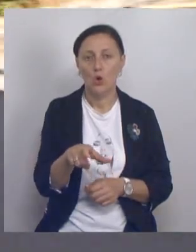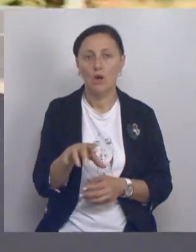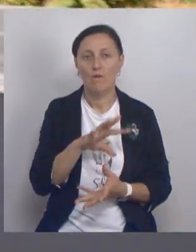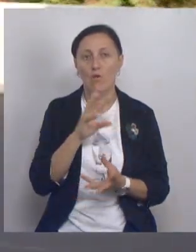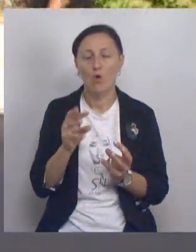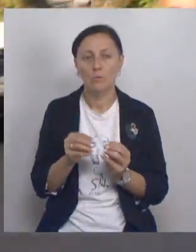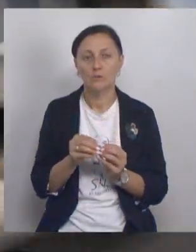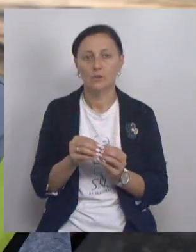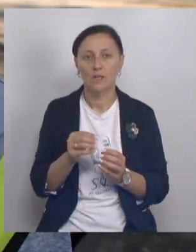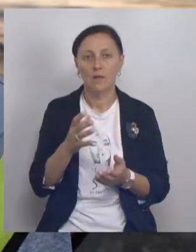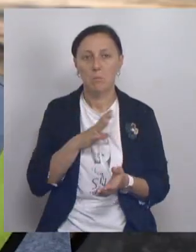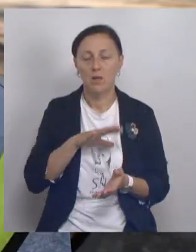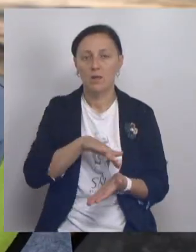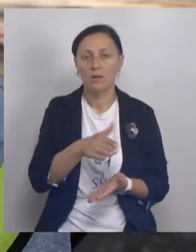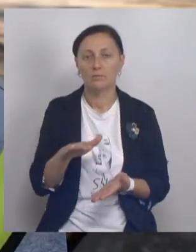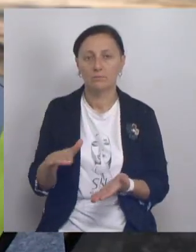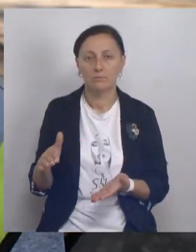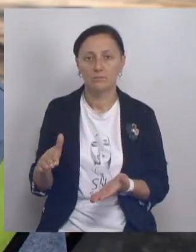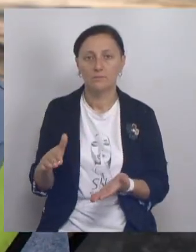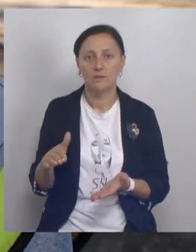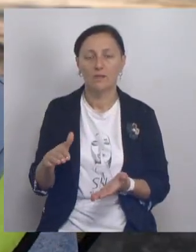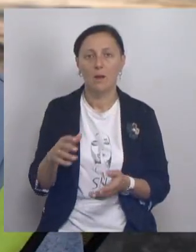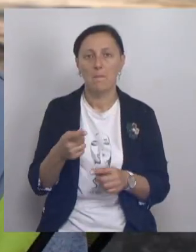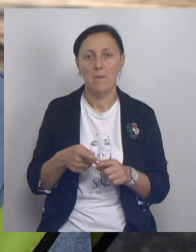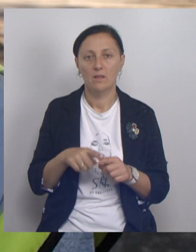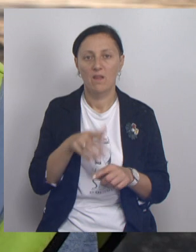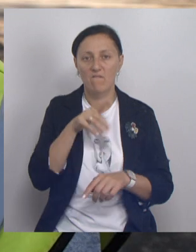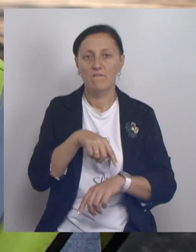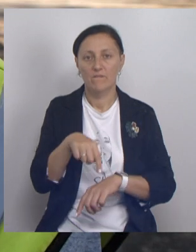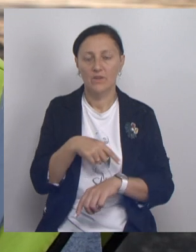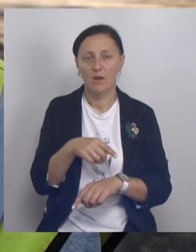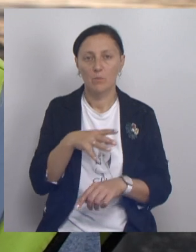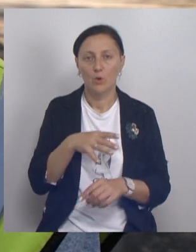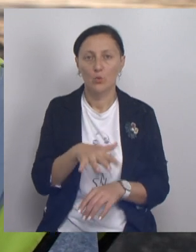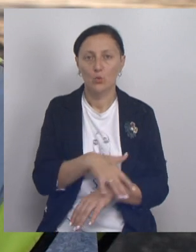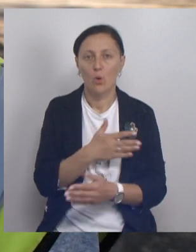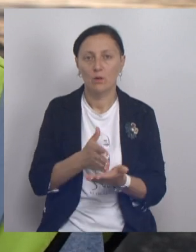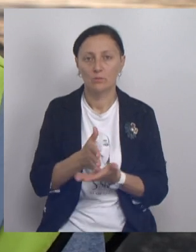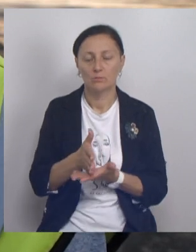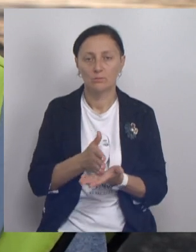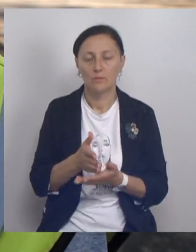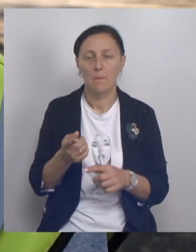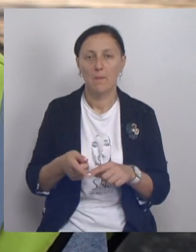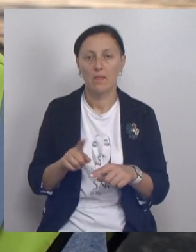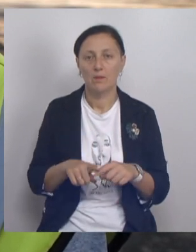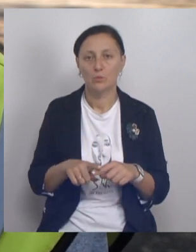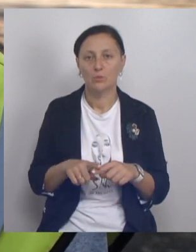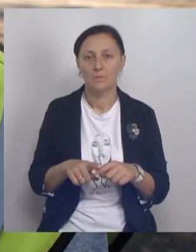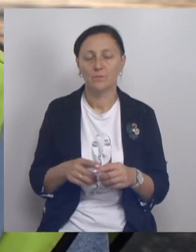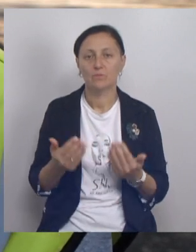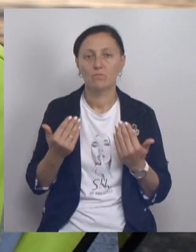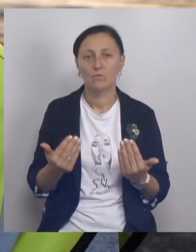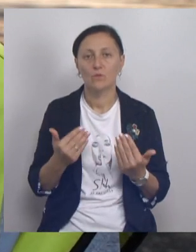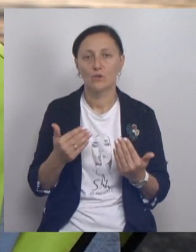имела колейность, трещиноватость. Все-таки времени достаточно прошло. Поэтому сейчас